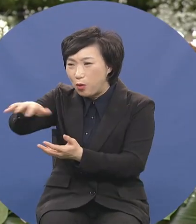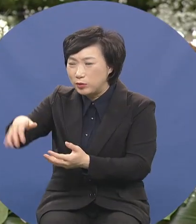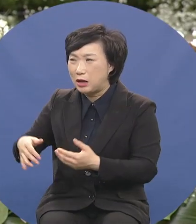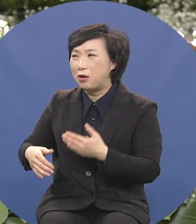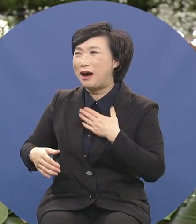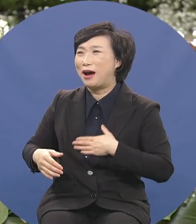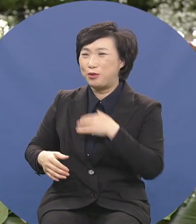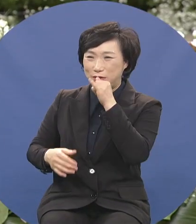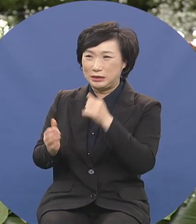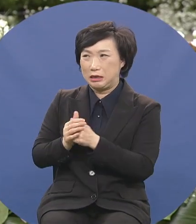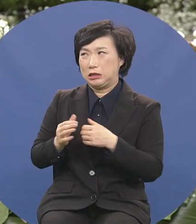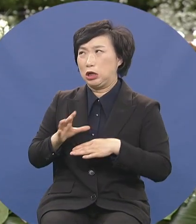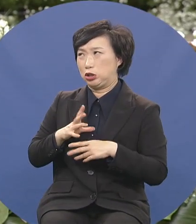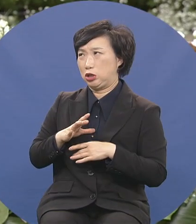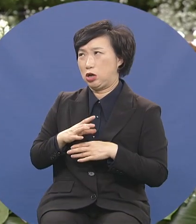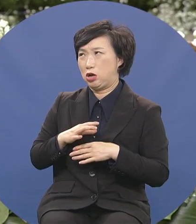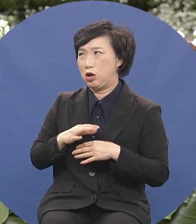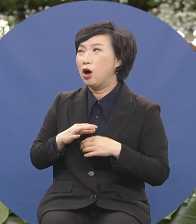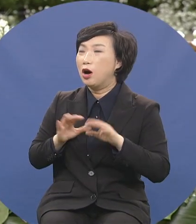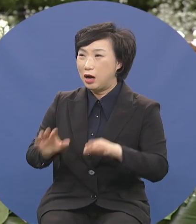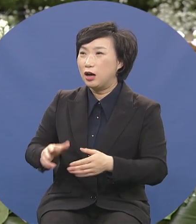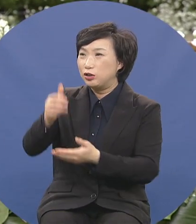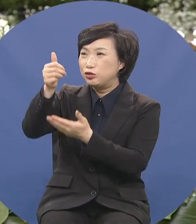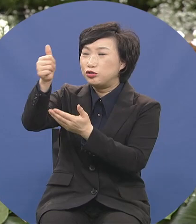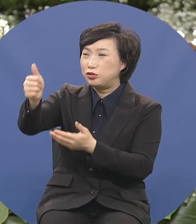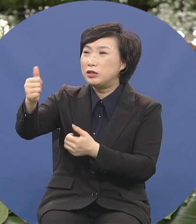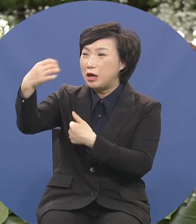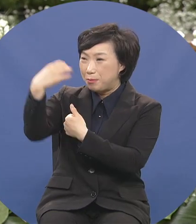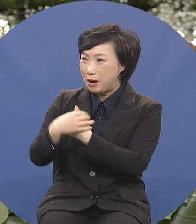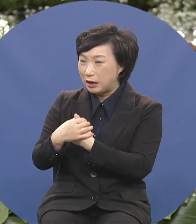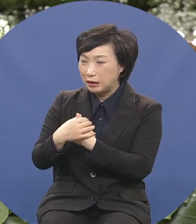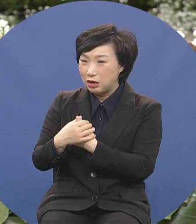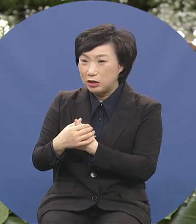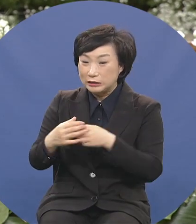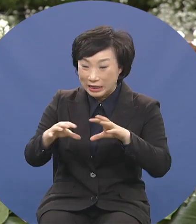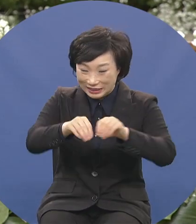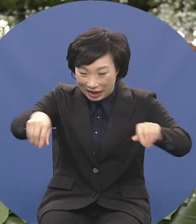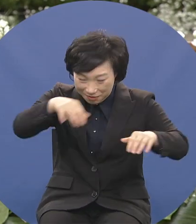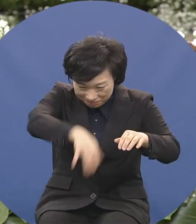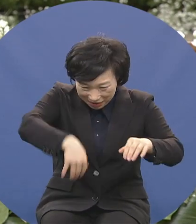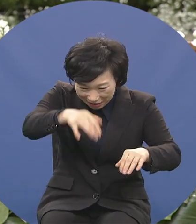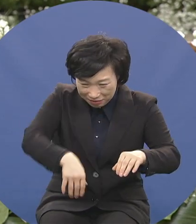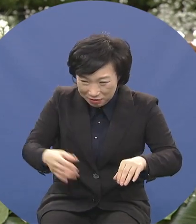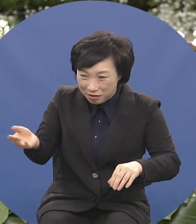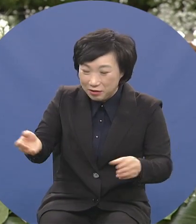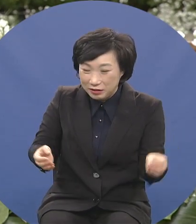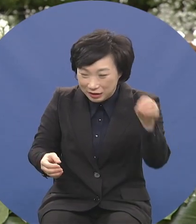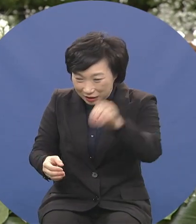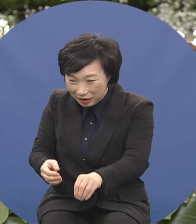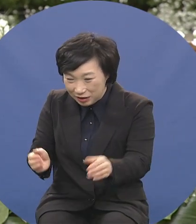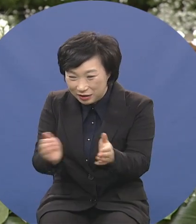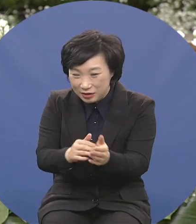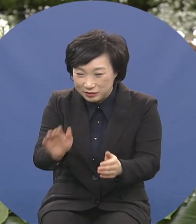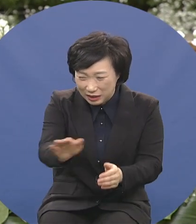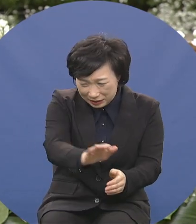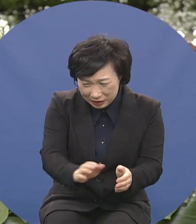두려워하여 나가서 당신의 달란트를 땅에 감추어 두었나이다. 보소서